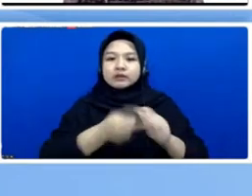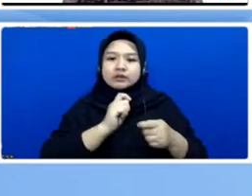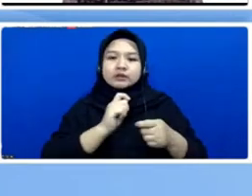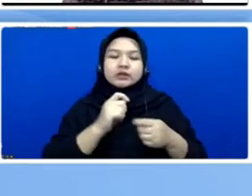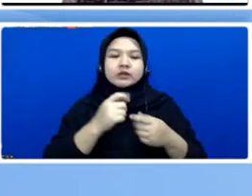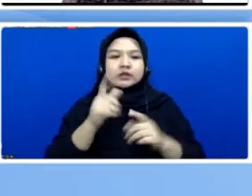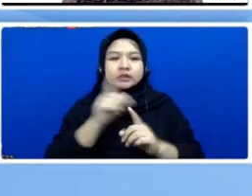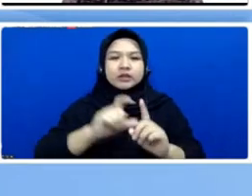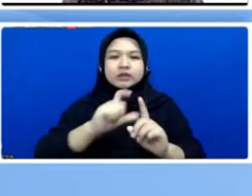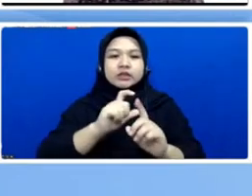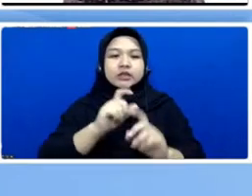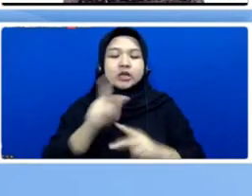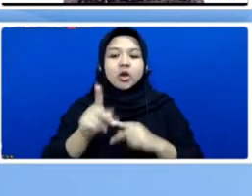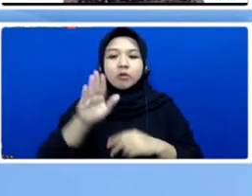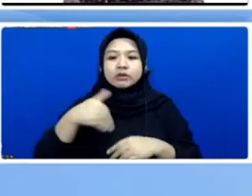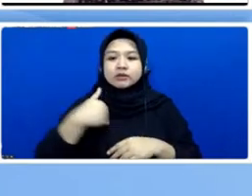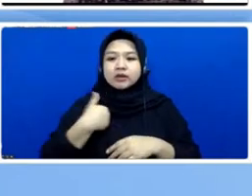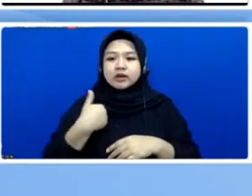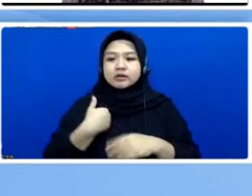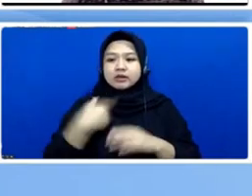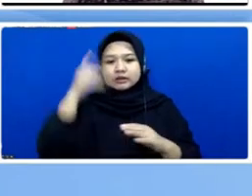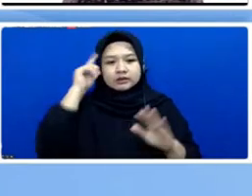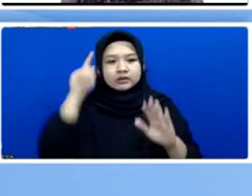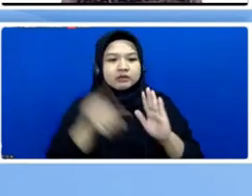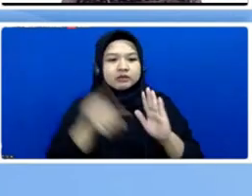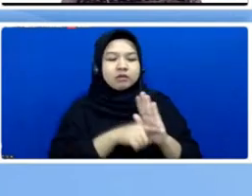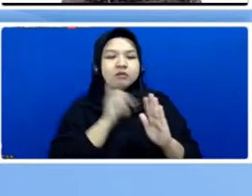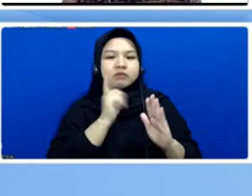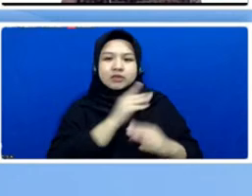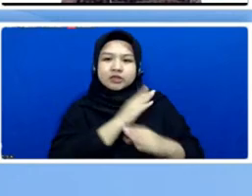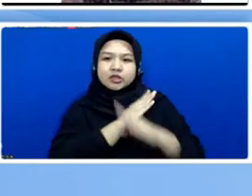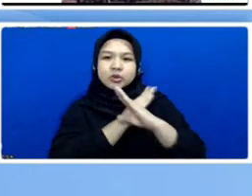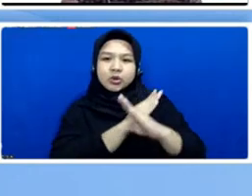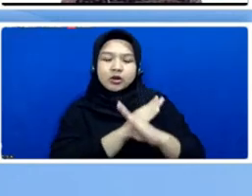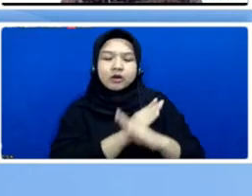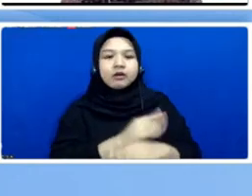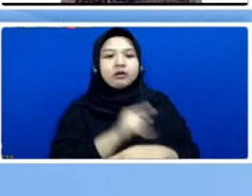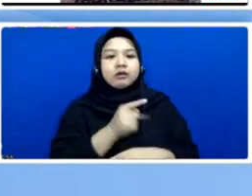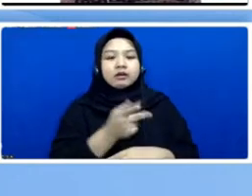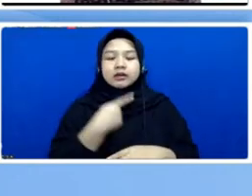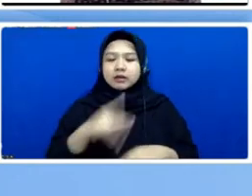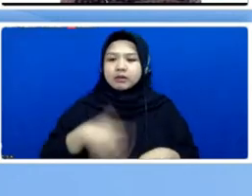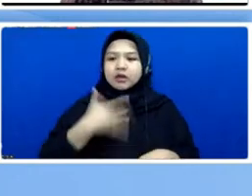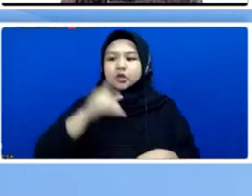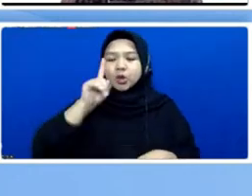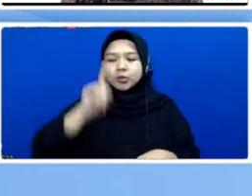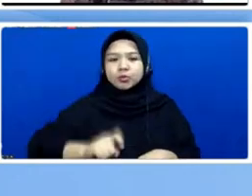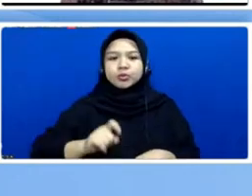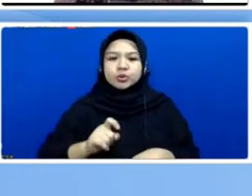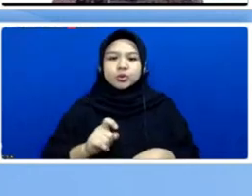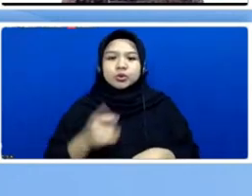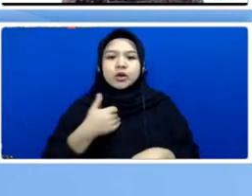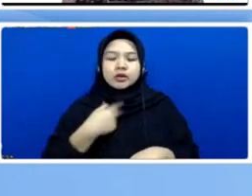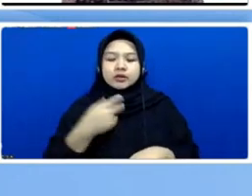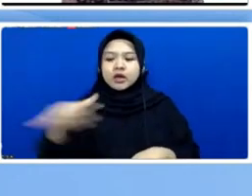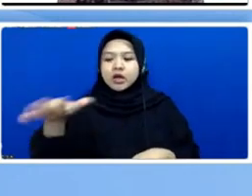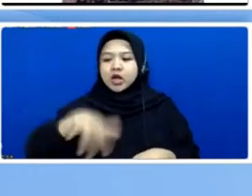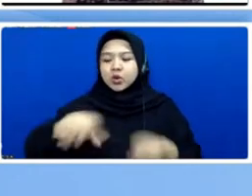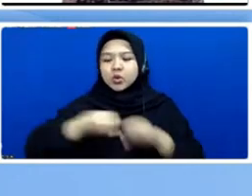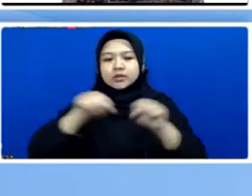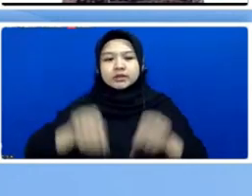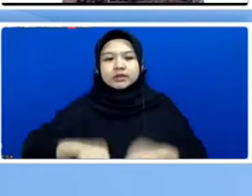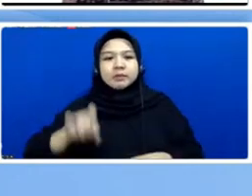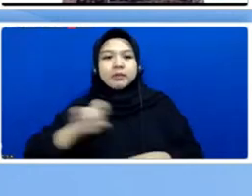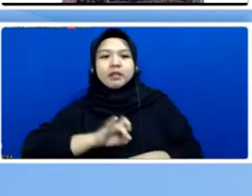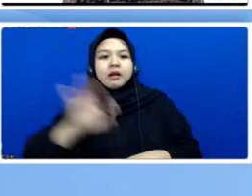tracing, kalau masih ada stigma di lapangan itu akan jadi penolakan. Maka kemudian dari sana kita merasa butuh sebuah ekosistem lain di luar nakes